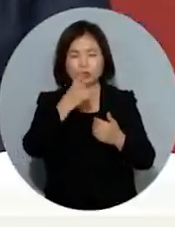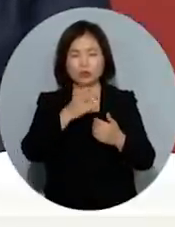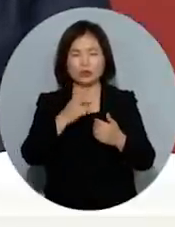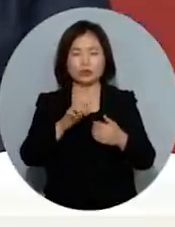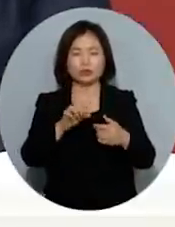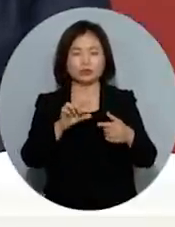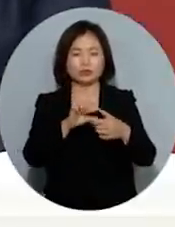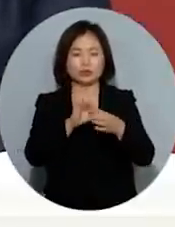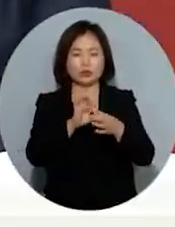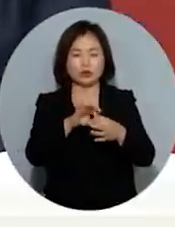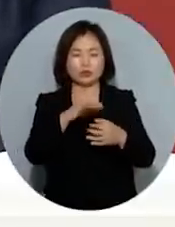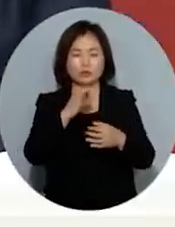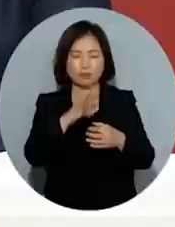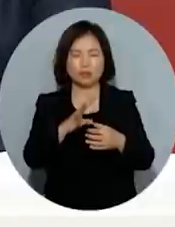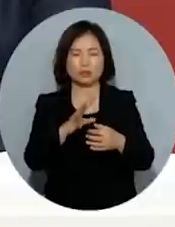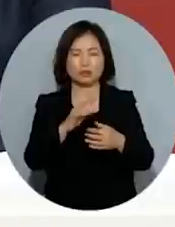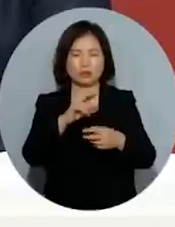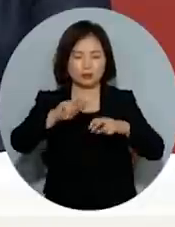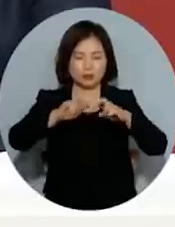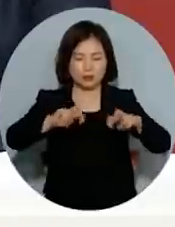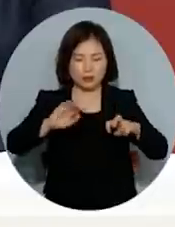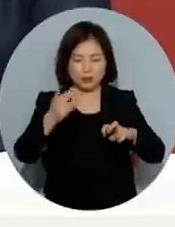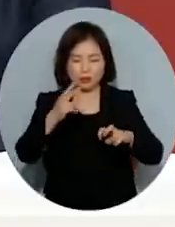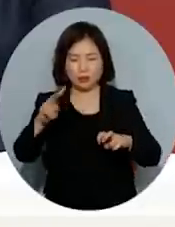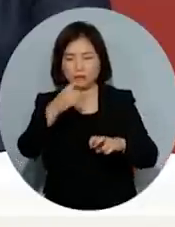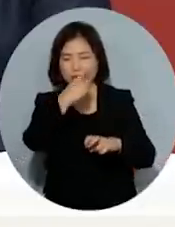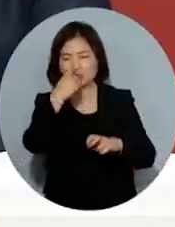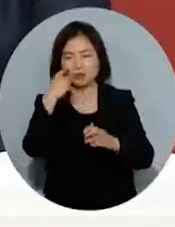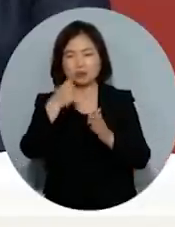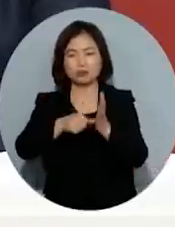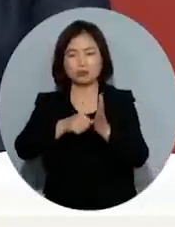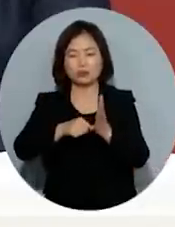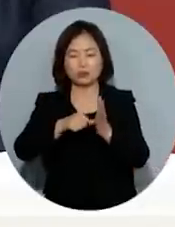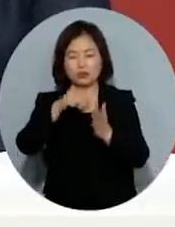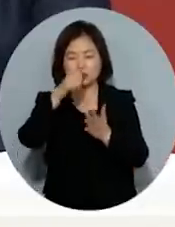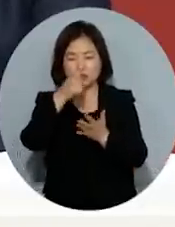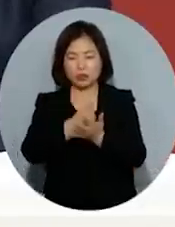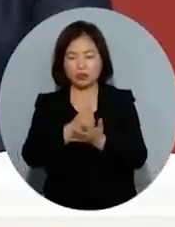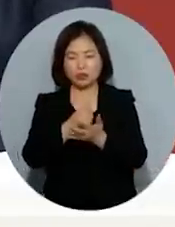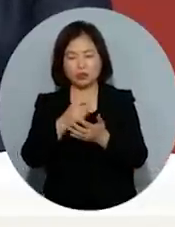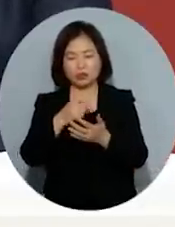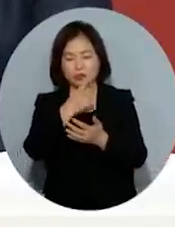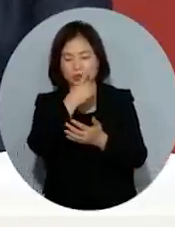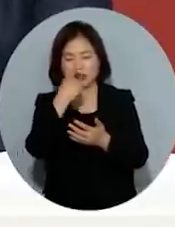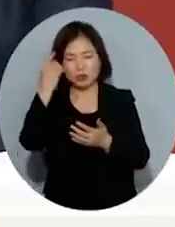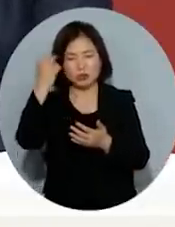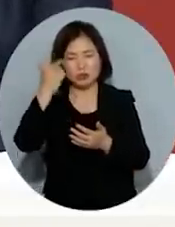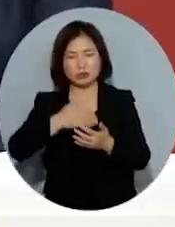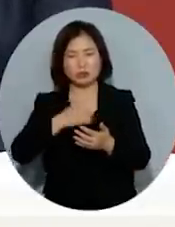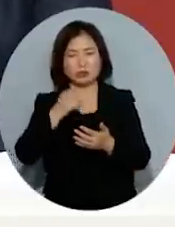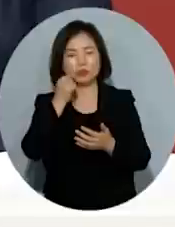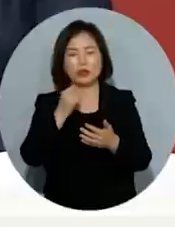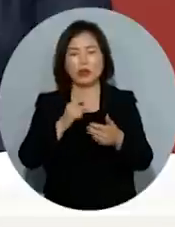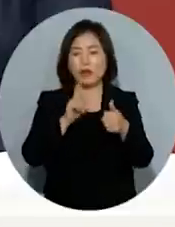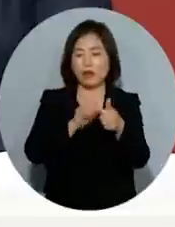거죠. 압수수색을 해서 그 증거물로 새로운 범죄 인지는 못하죠. 아니죠. A라는 사람의 혐의를 수사하기